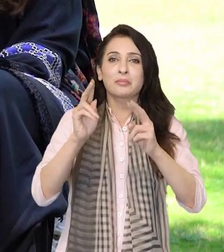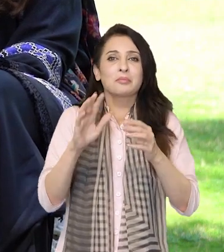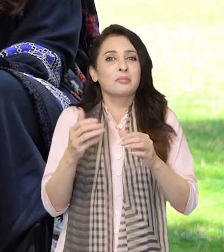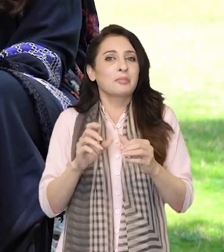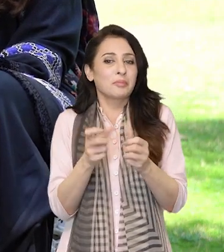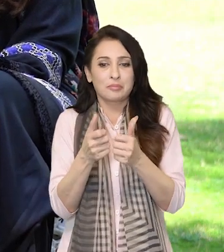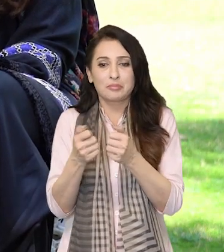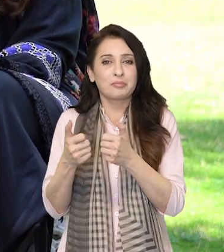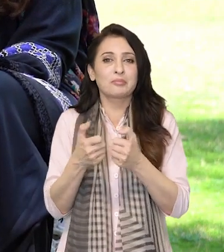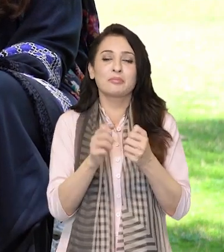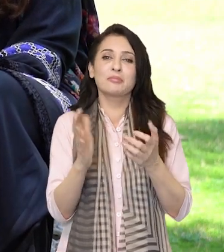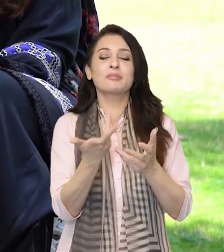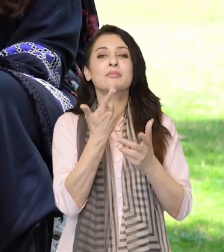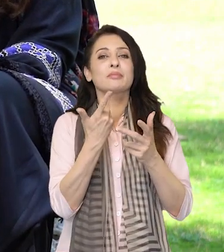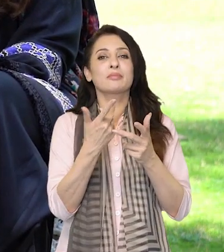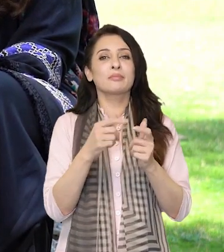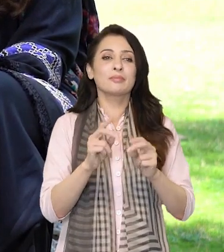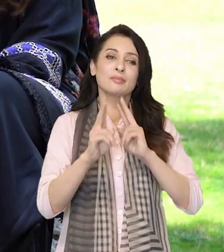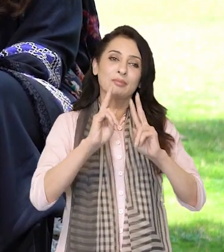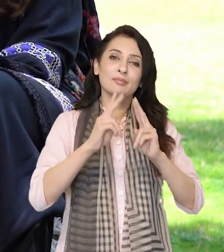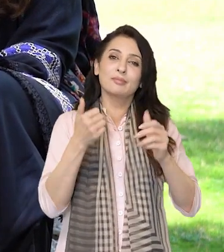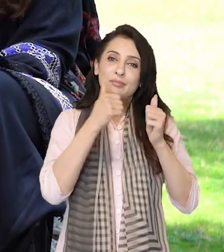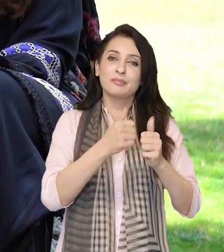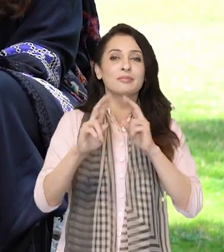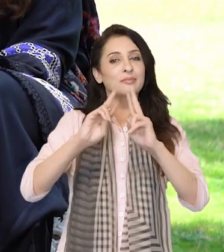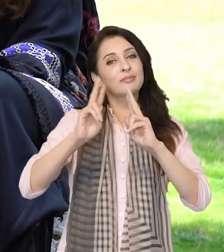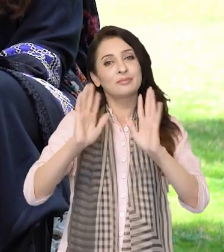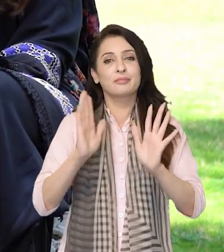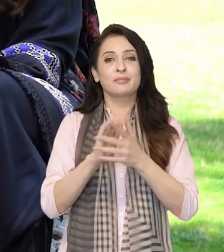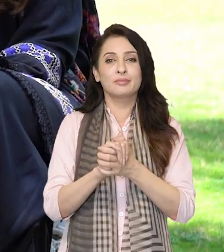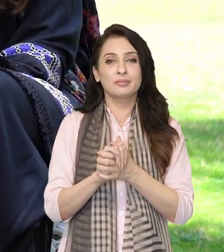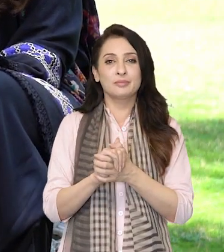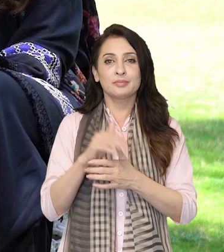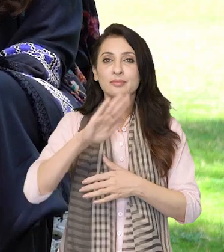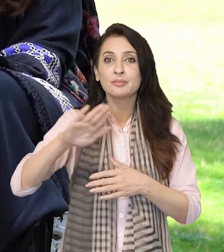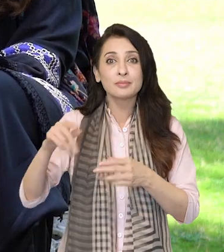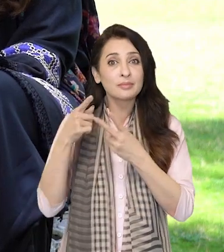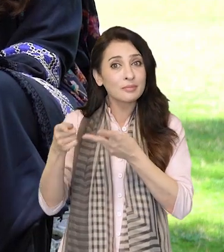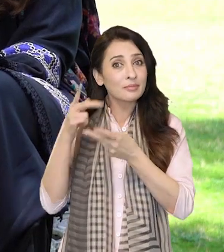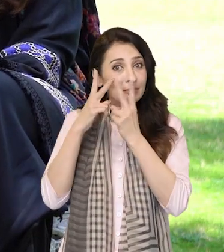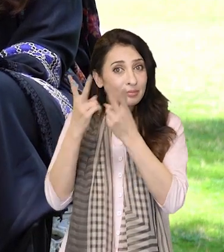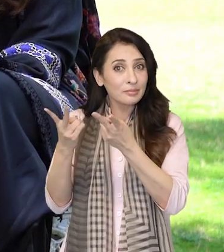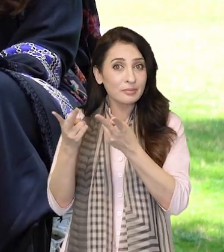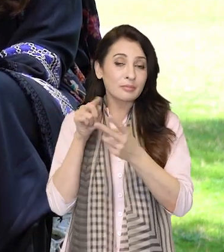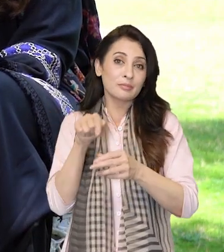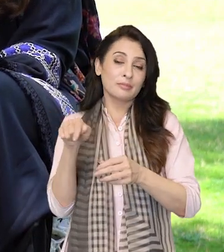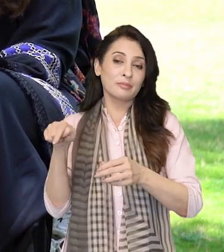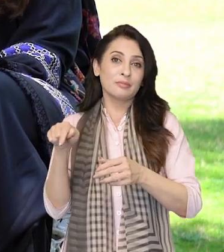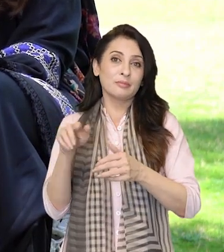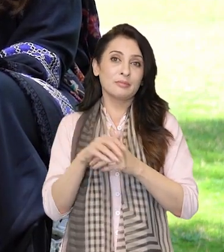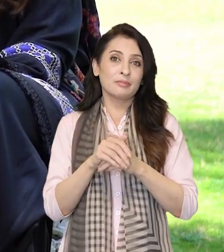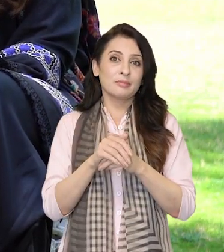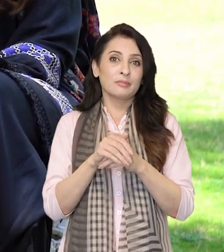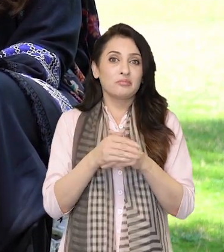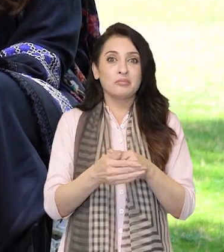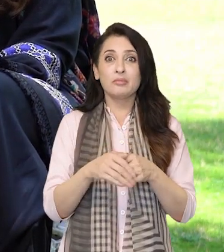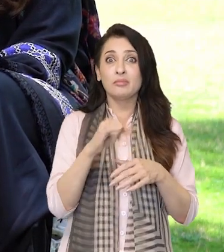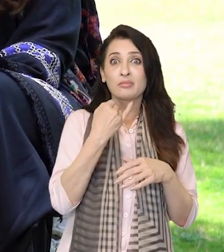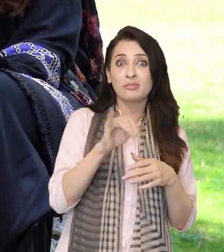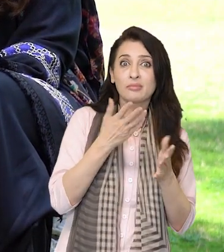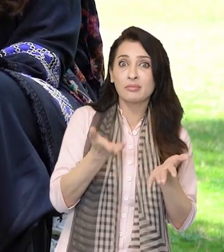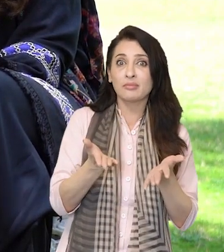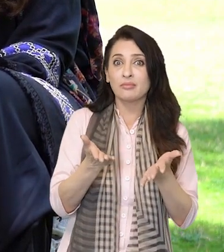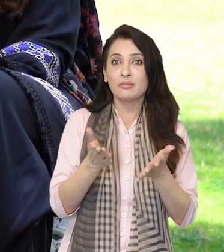विज़िट का उनका एक थीम होता है, जैसे कभी गार्डनिंग होगी, कभी म्यूज़िक हो गया, कभी गेम्स होगी, और वो सिर्फ आके वक्त बिताते हैं।